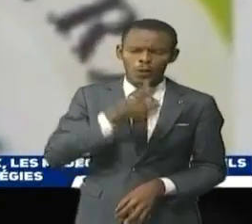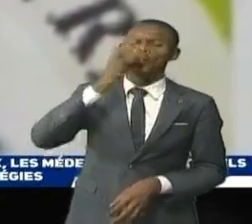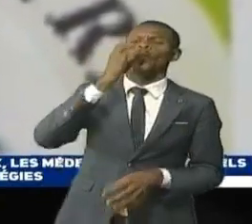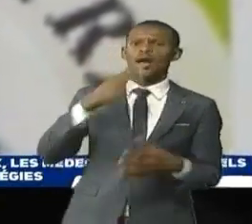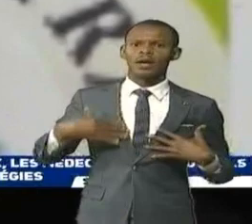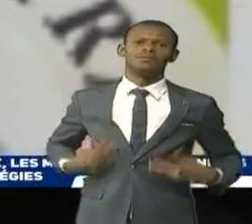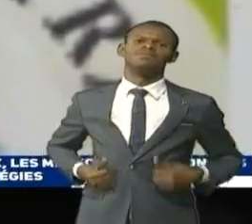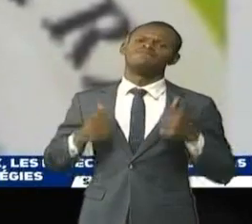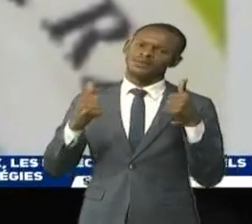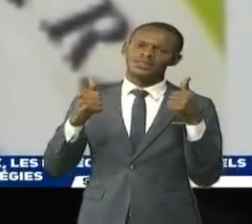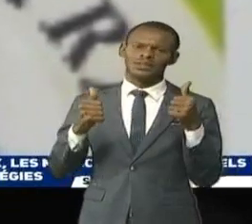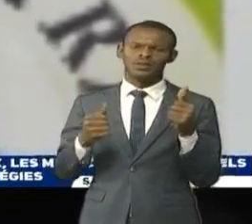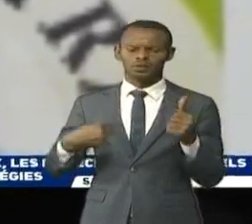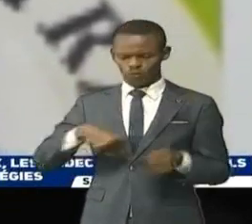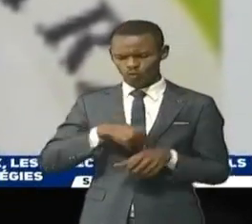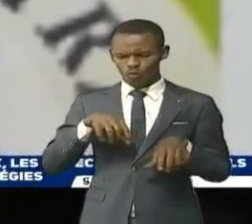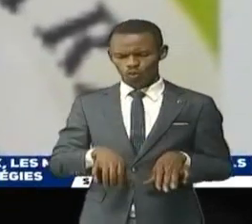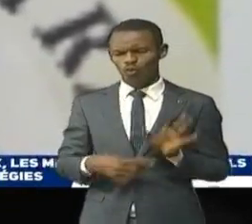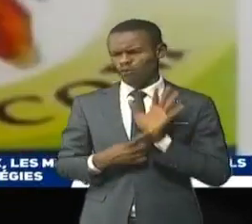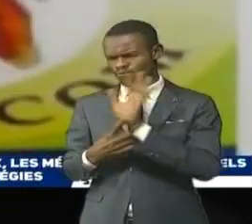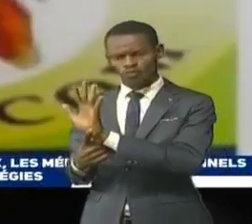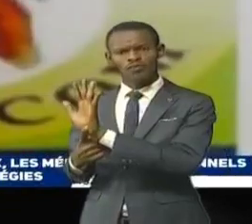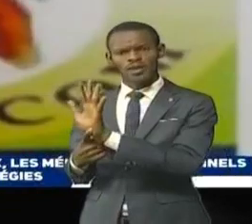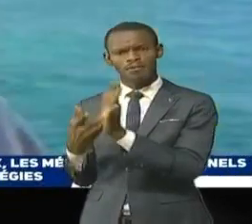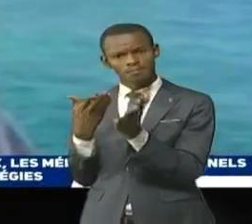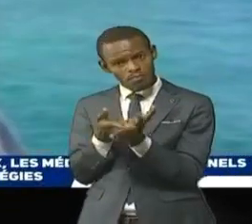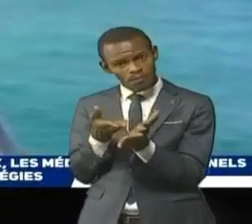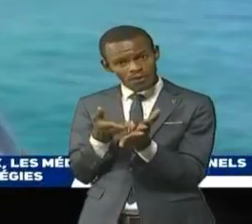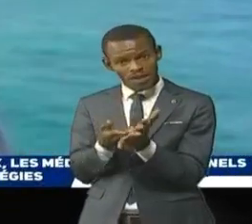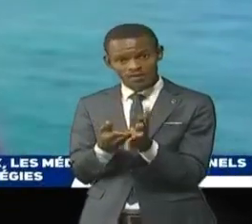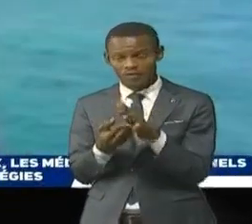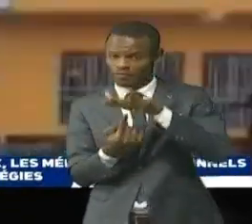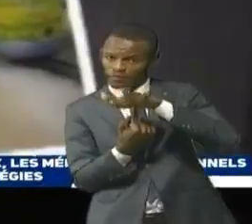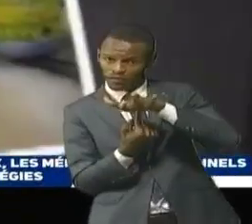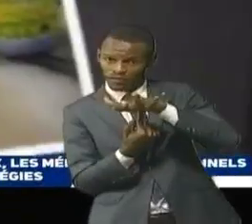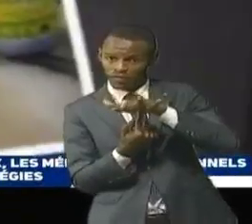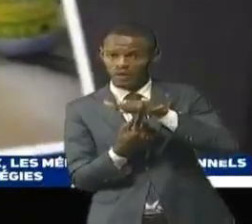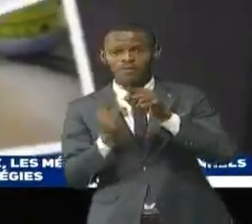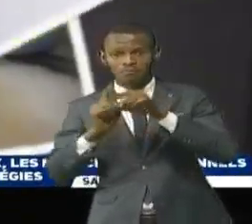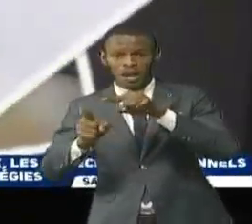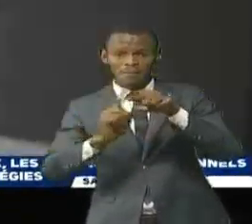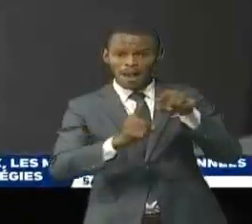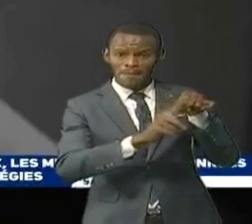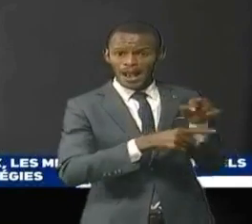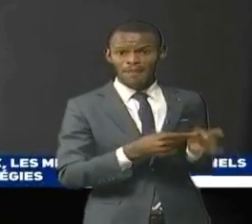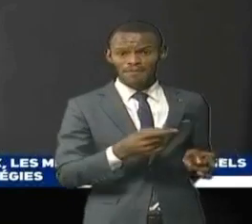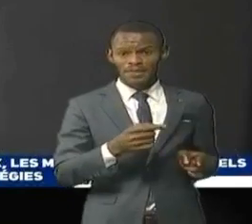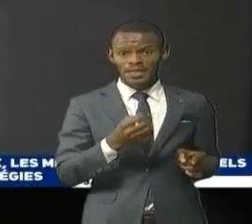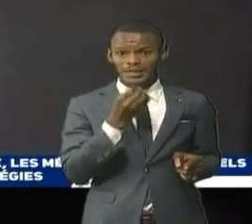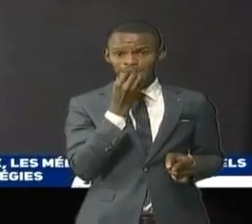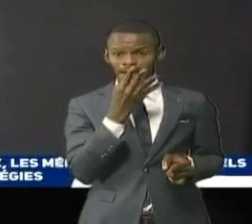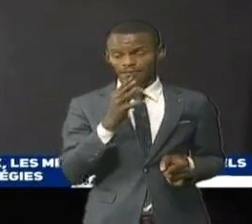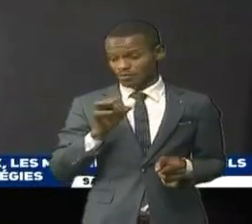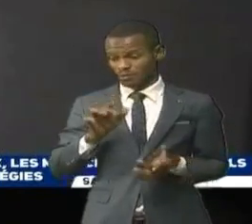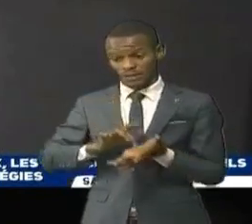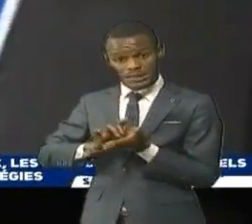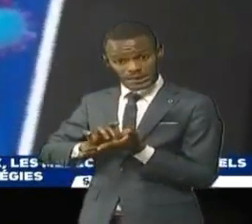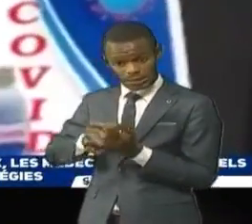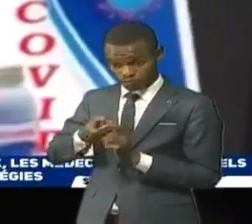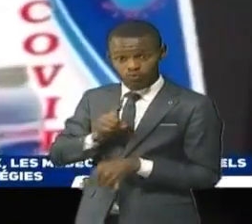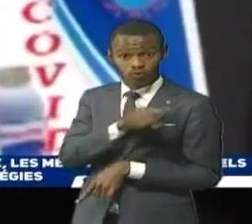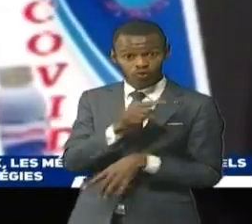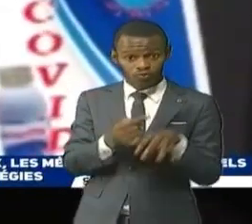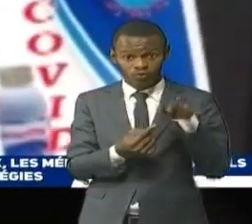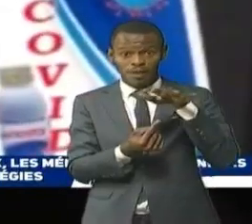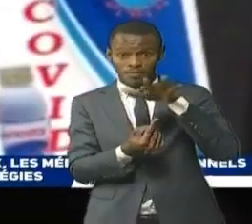leur actif dans nos pays et dans les pays voisins. Je peux citer le manalaria, le manadiar, le manacovid